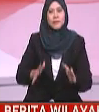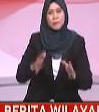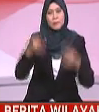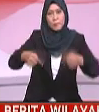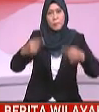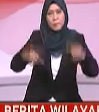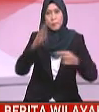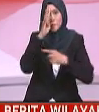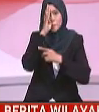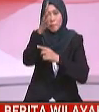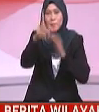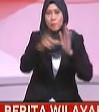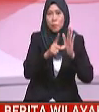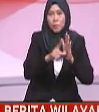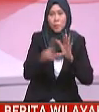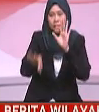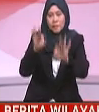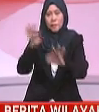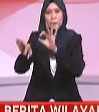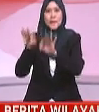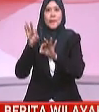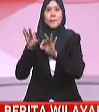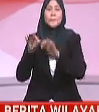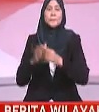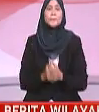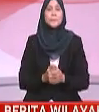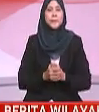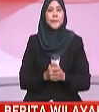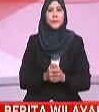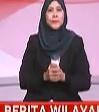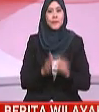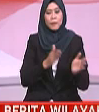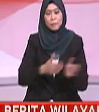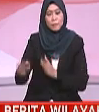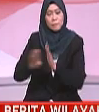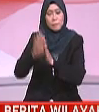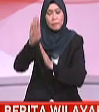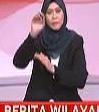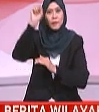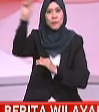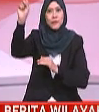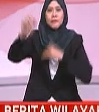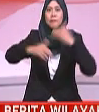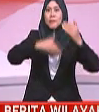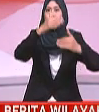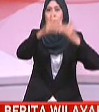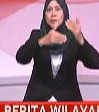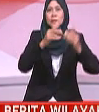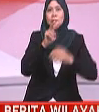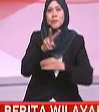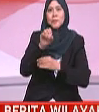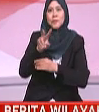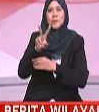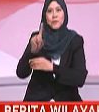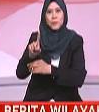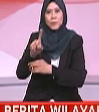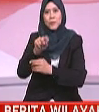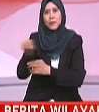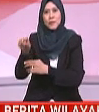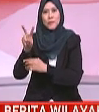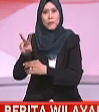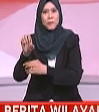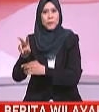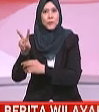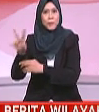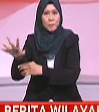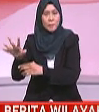logo SMJ yang terpilih. Sementara itu, Pelan Pembangunan Sabah Maju Jaya 2021 hingga